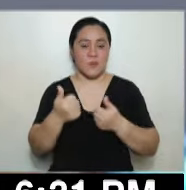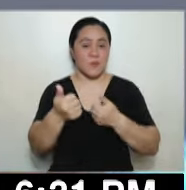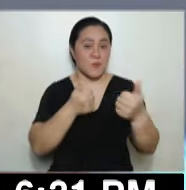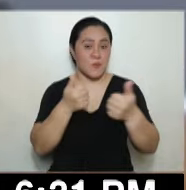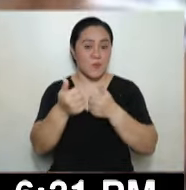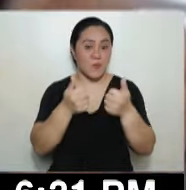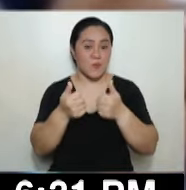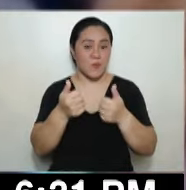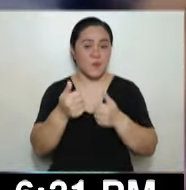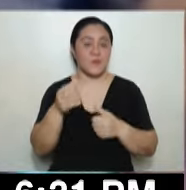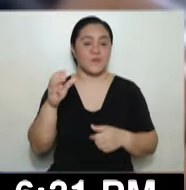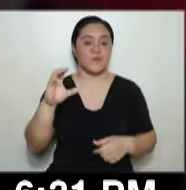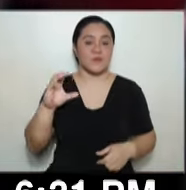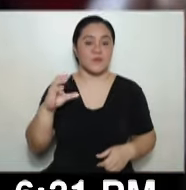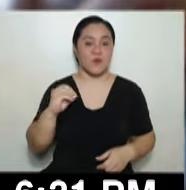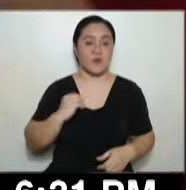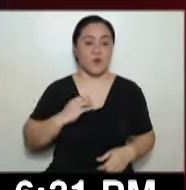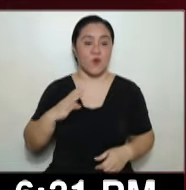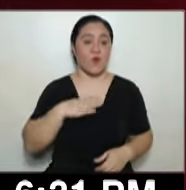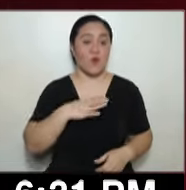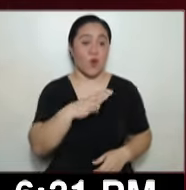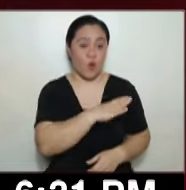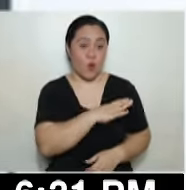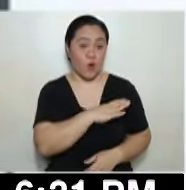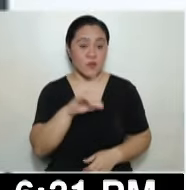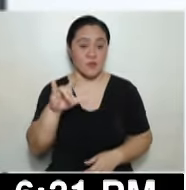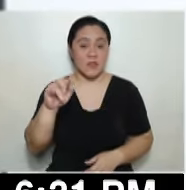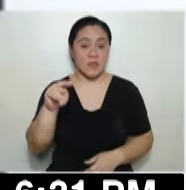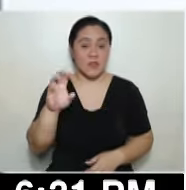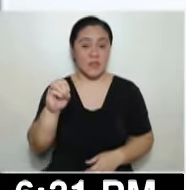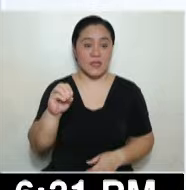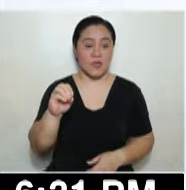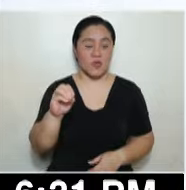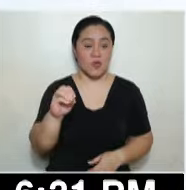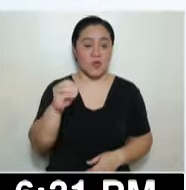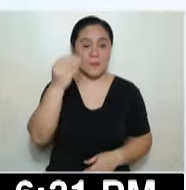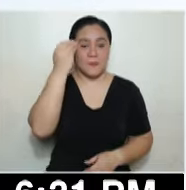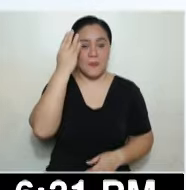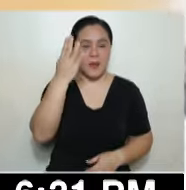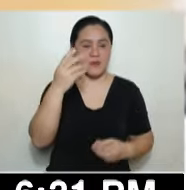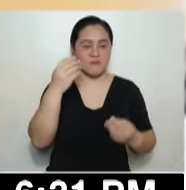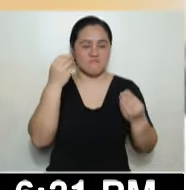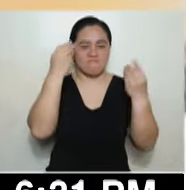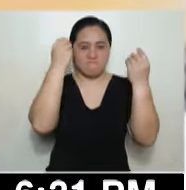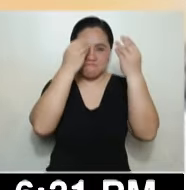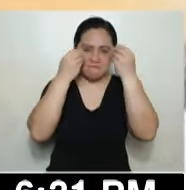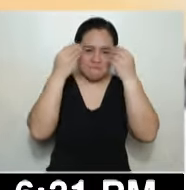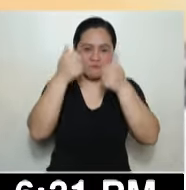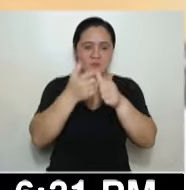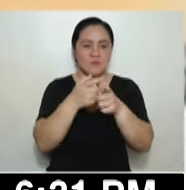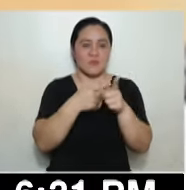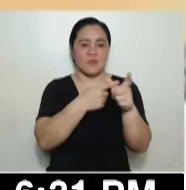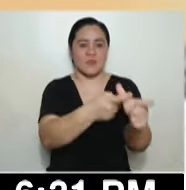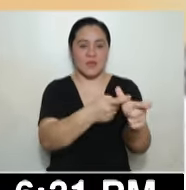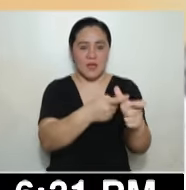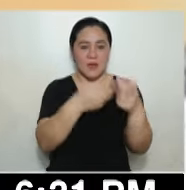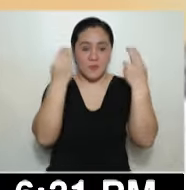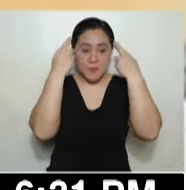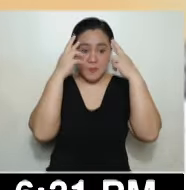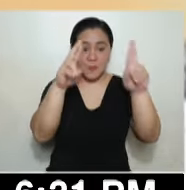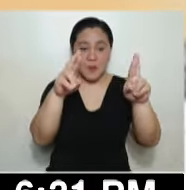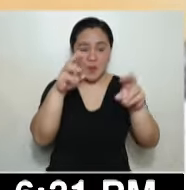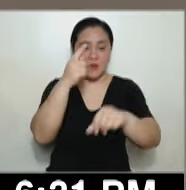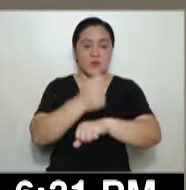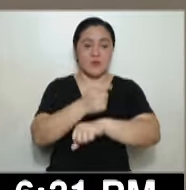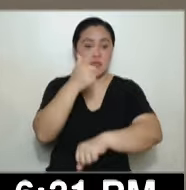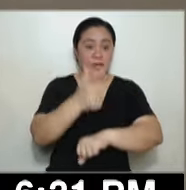ni Lino sa Billionaire News Channel na pinag-iisipan niyang tumakbong mayor ng Taguig at kung